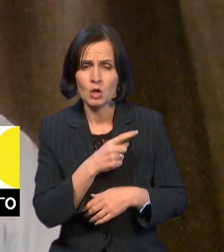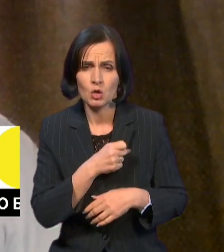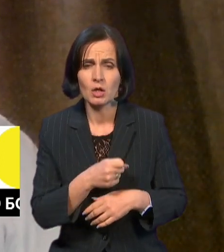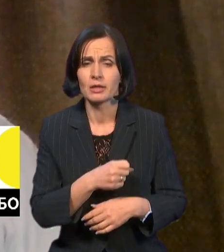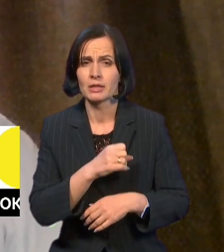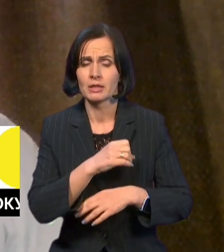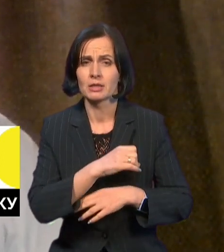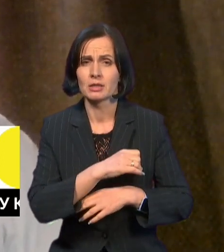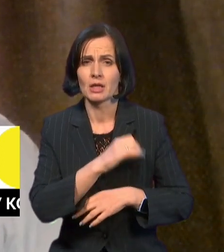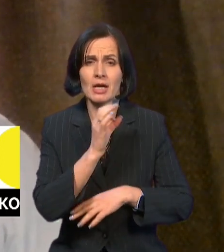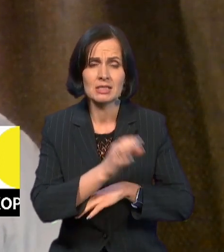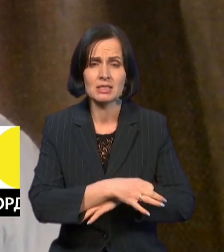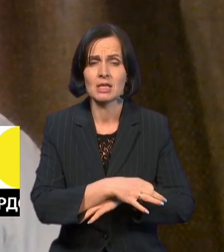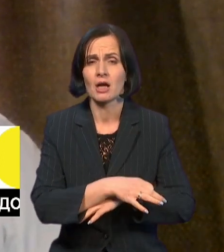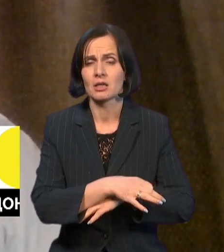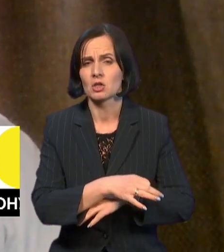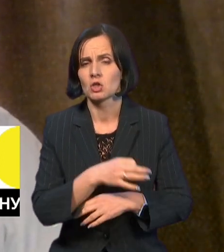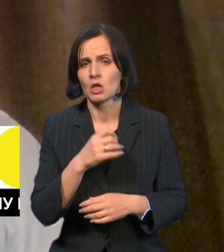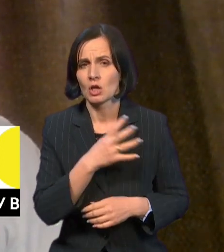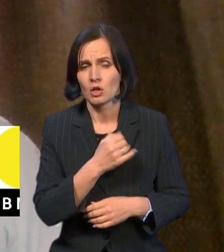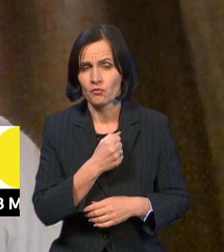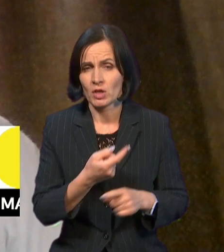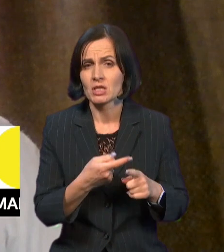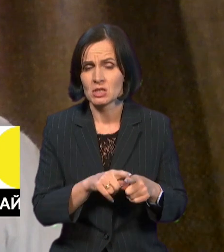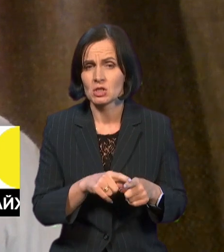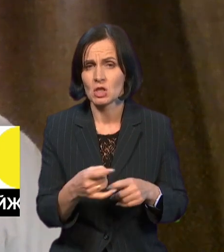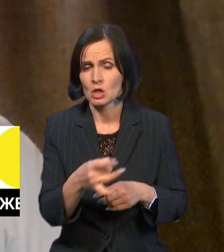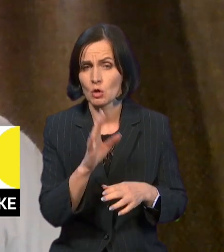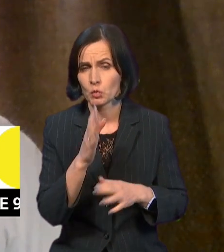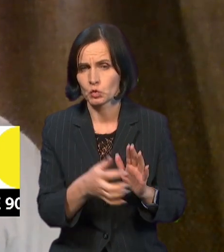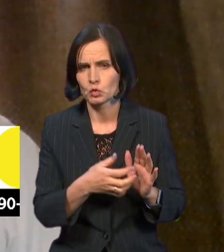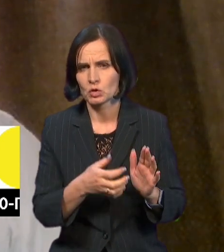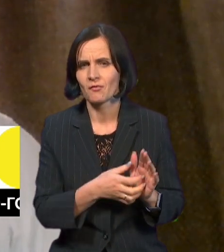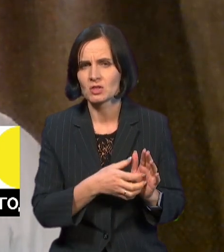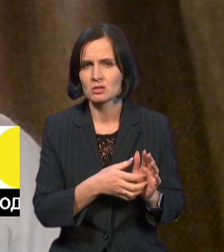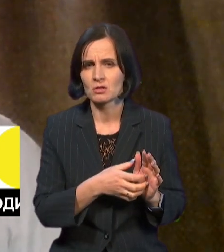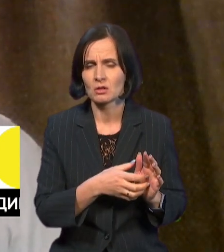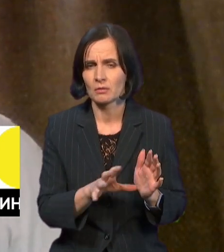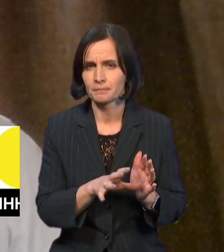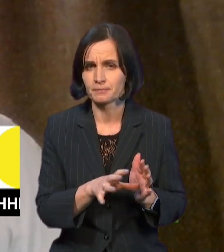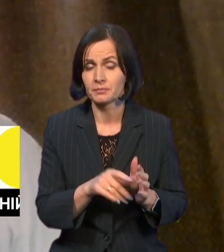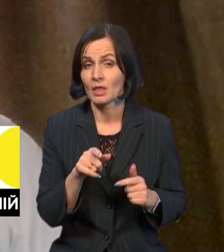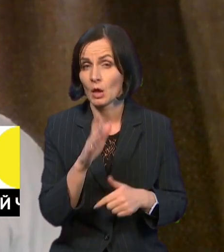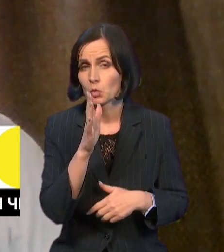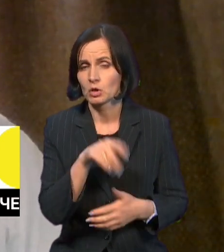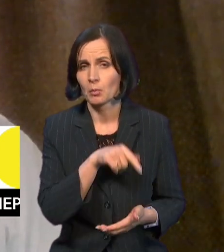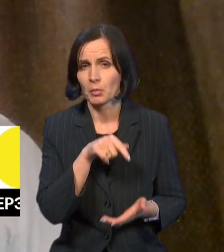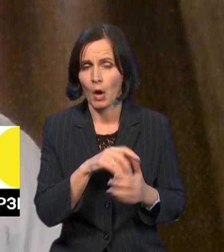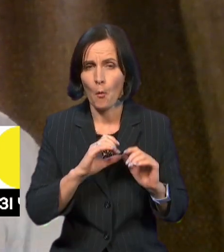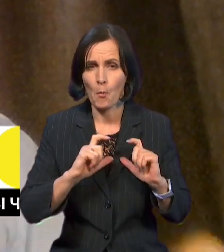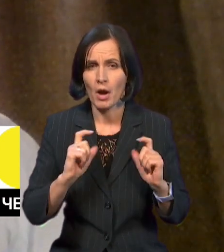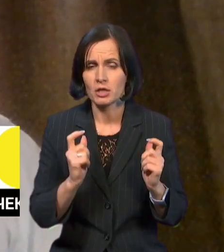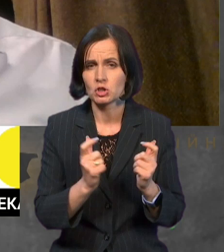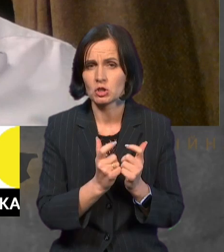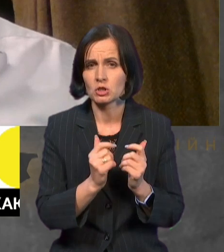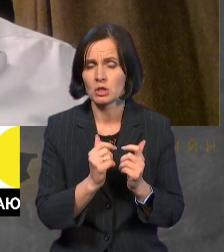львівський, отакий регіон, якщо так можна назвати, вони будуть дефіцитними все одно. Там будуть якби стояти питання по обмеженню електроенергії, ну, ось на